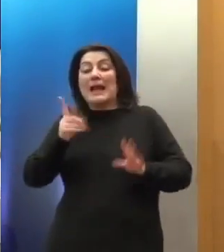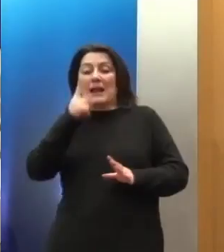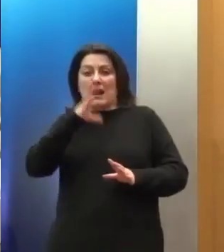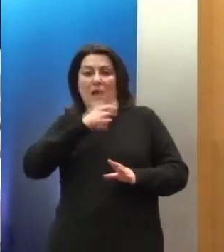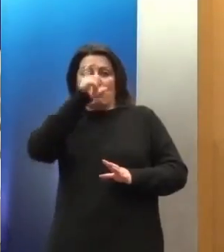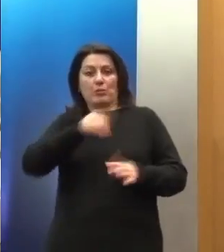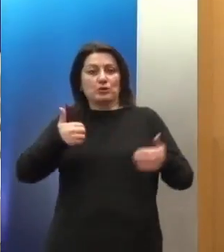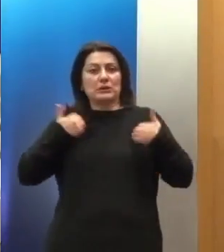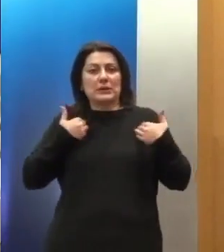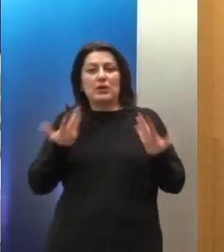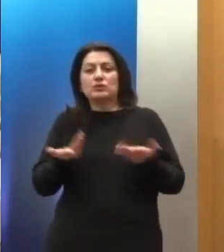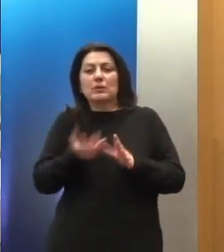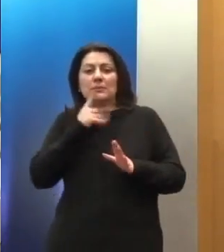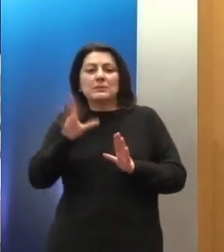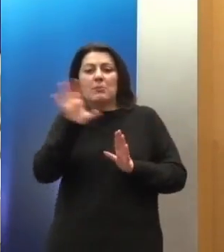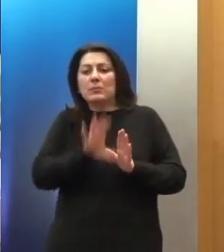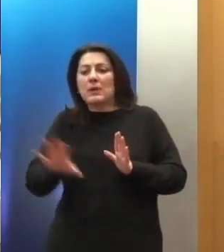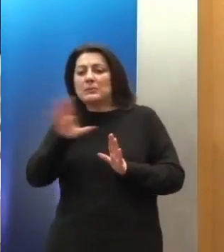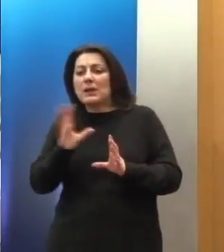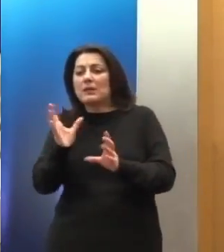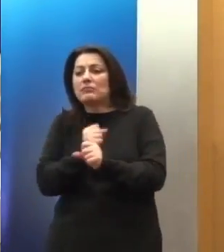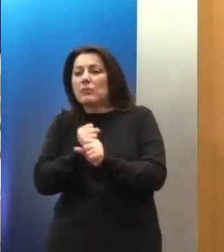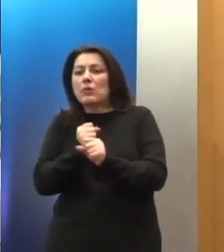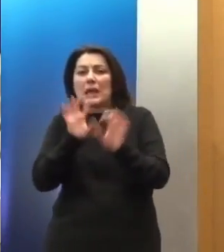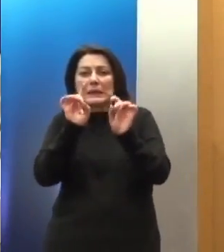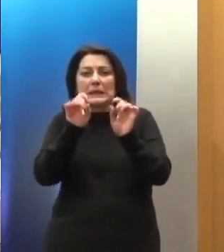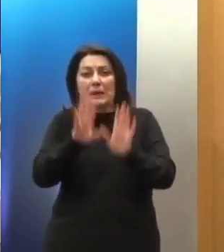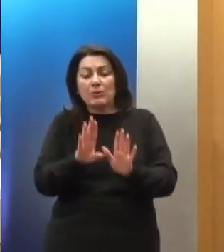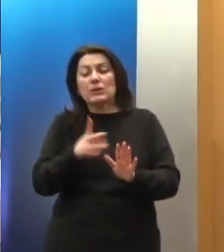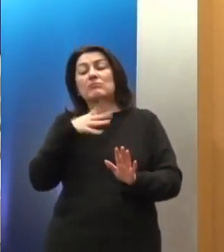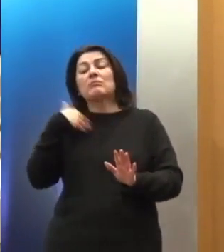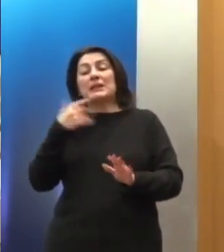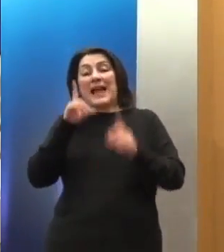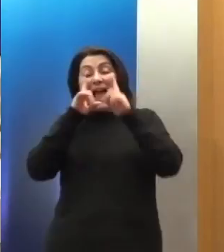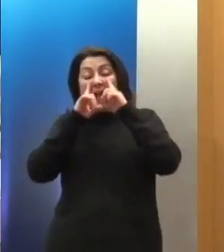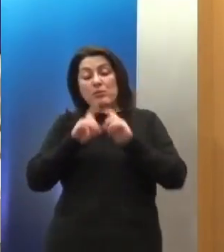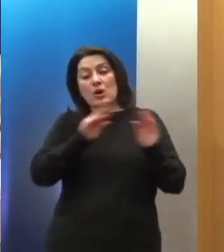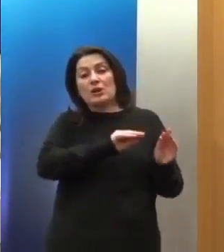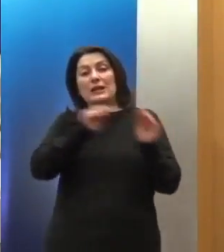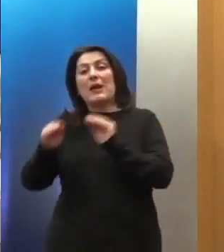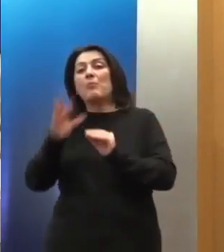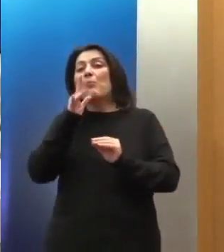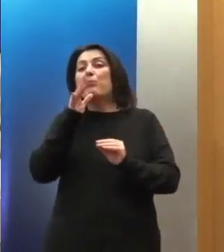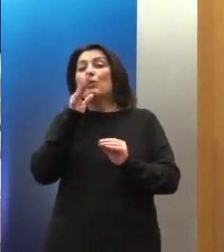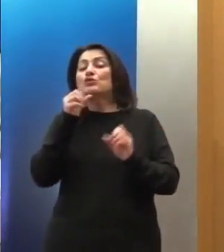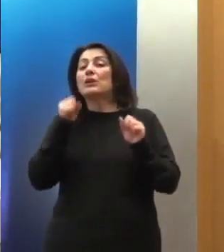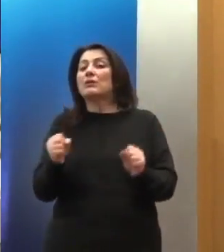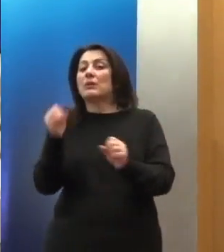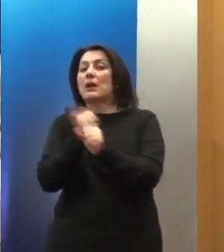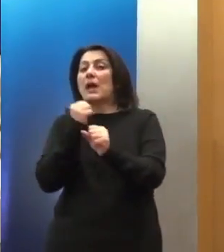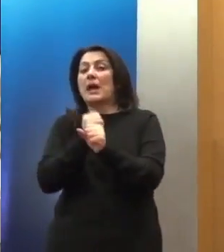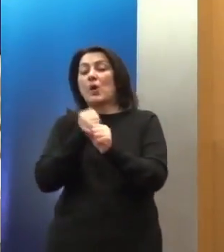μια θέση εργασίας, να τοποθετηθεί σε μια προσωρινή θέση εργασίας από